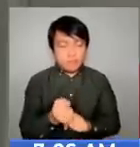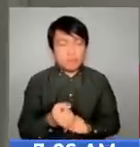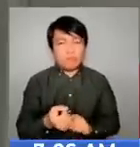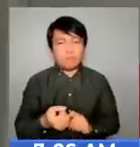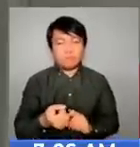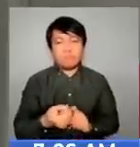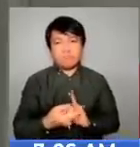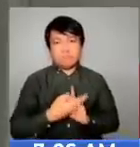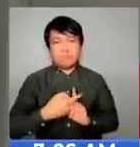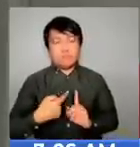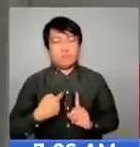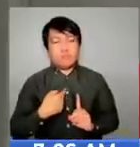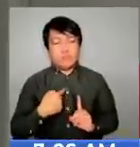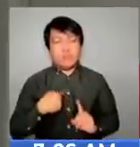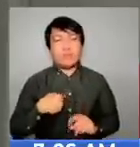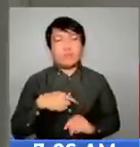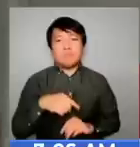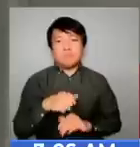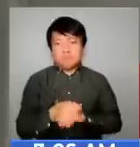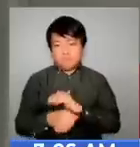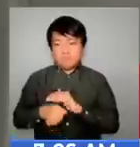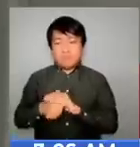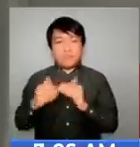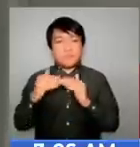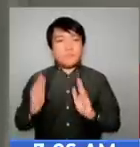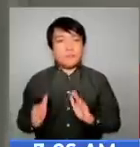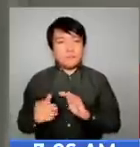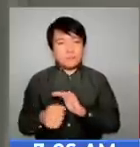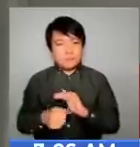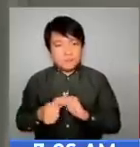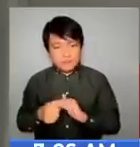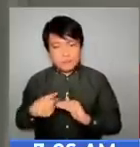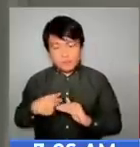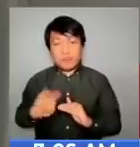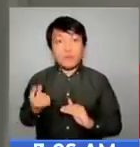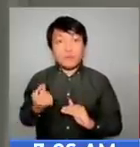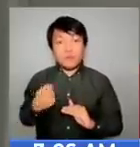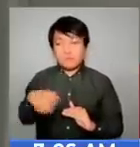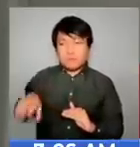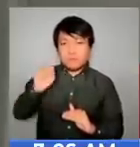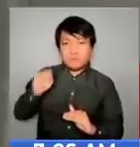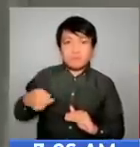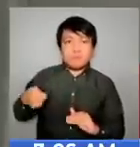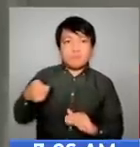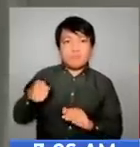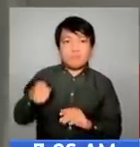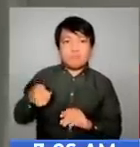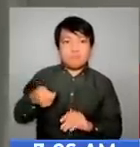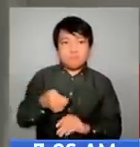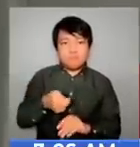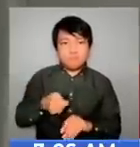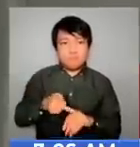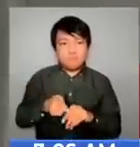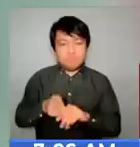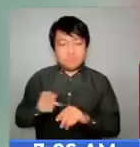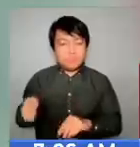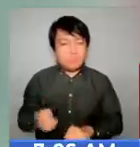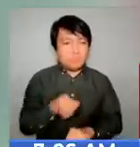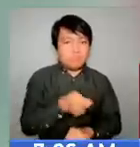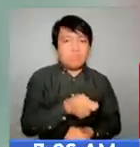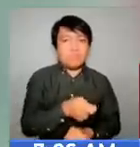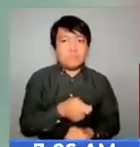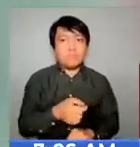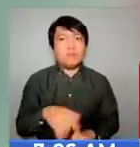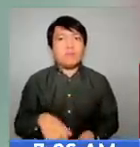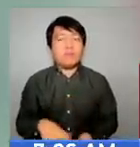bakura namin. Pagpasok ng bakura namin, kumuha po ako ng kutsilyo. Pagkakuha ko ng kutsilyo, lumawala po ako kasi sumagod po hanggang sa loob eh.